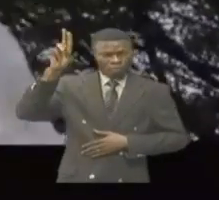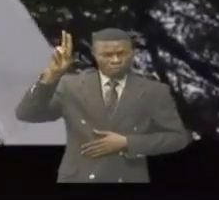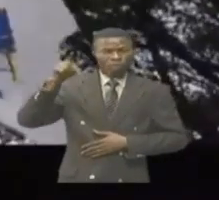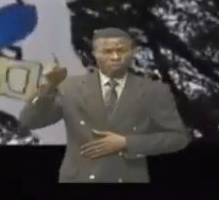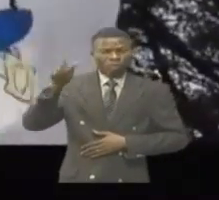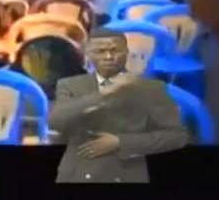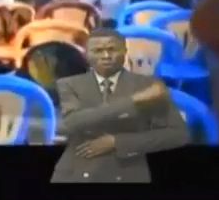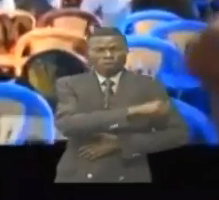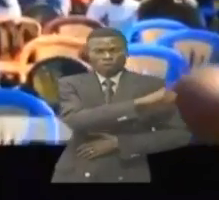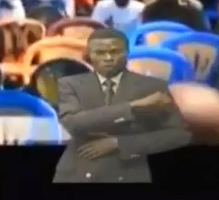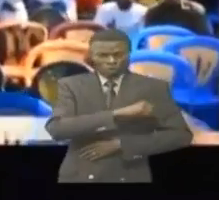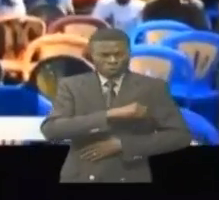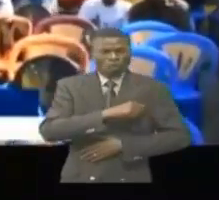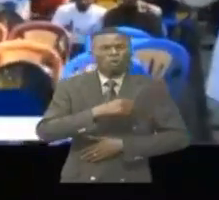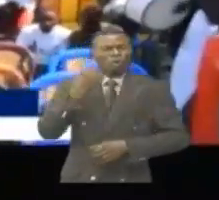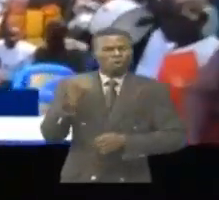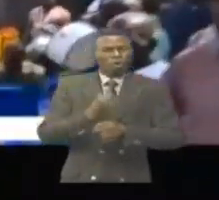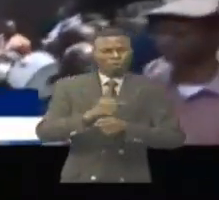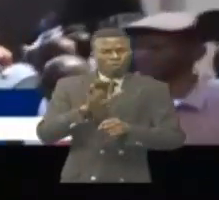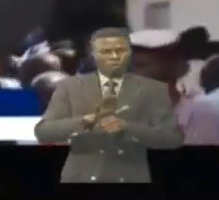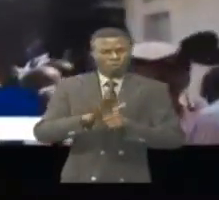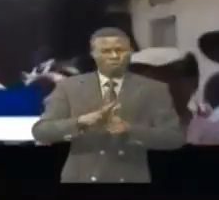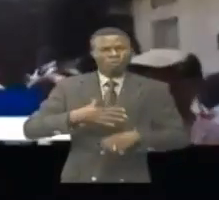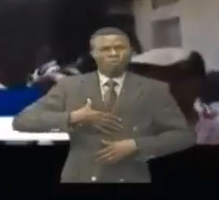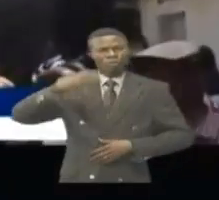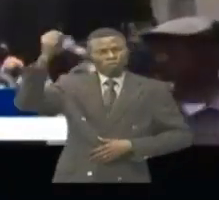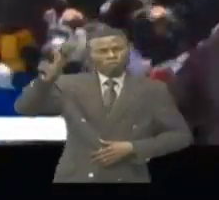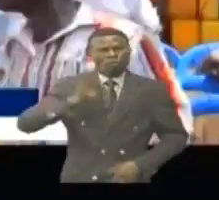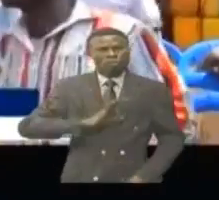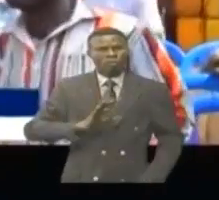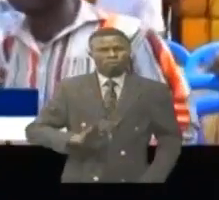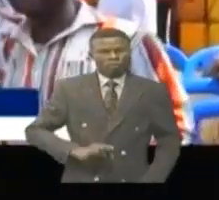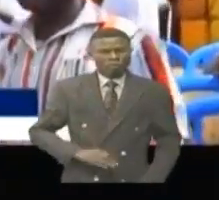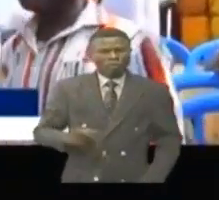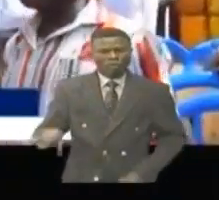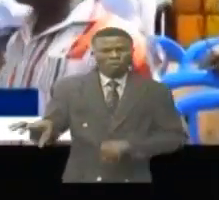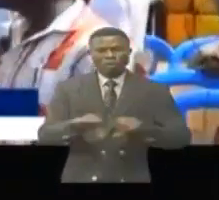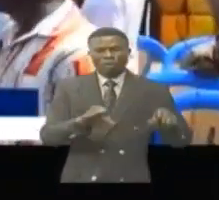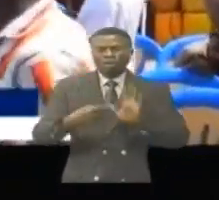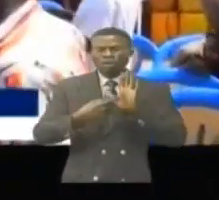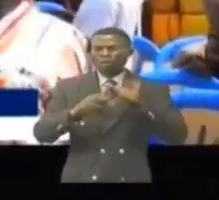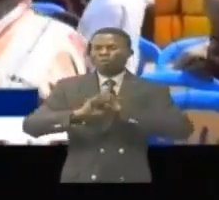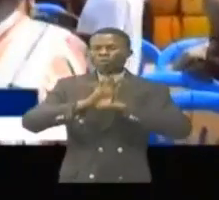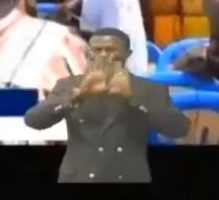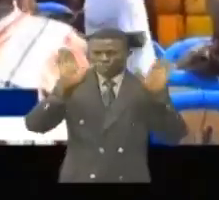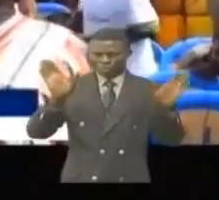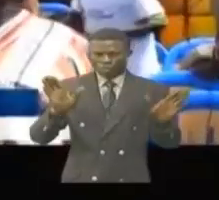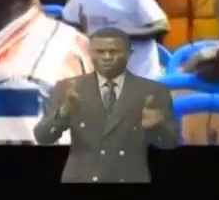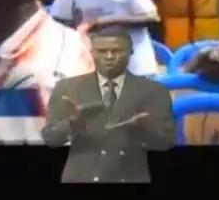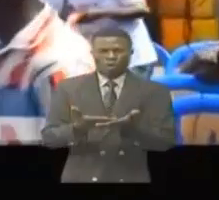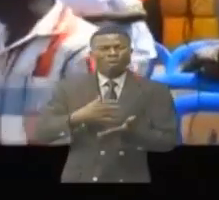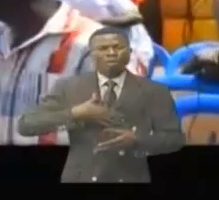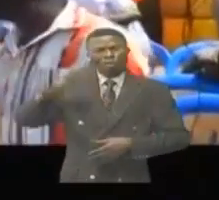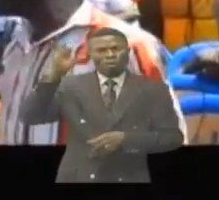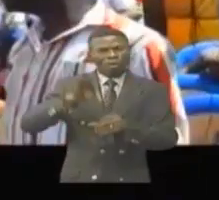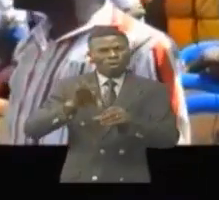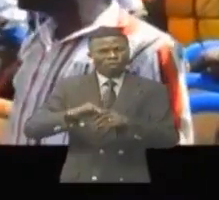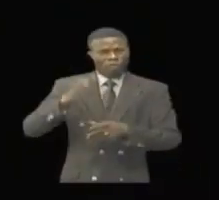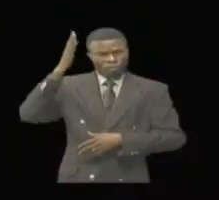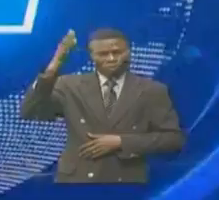qui milite sans relâche pour le triomphe du chef de l'État et de ses actions, peu importe les échéances.